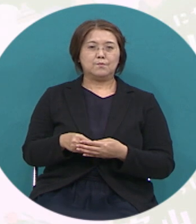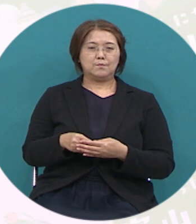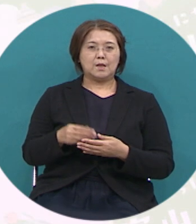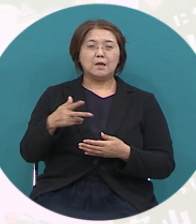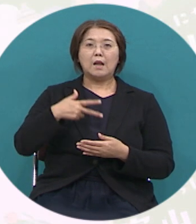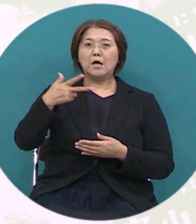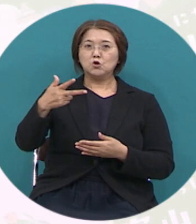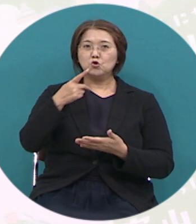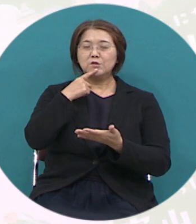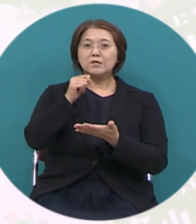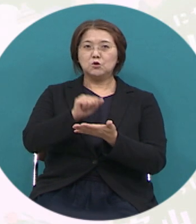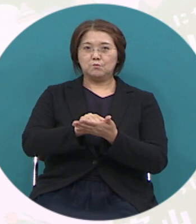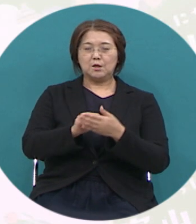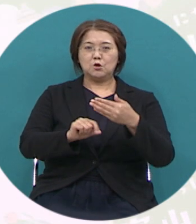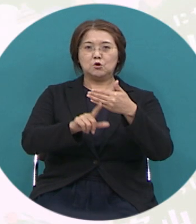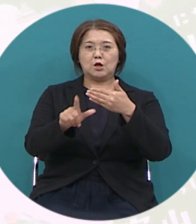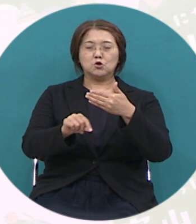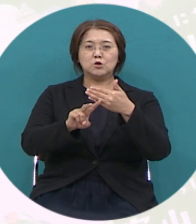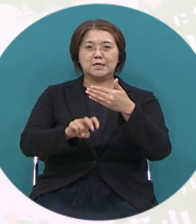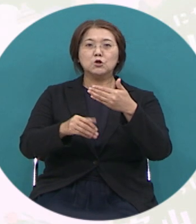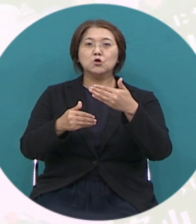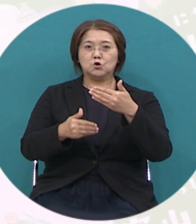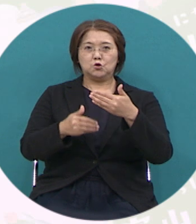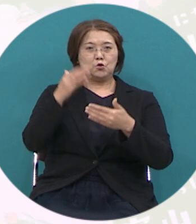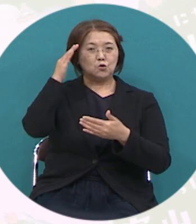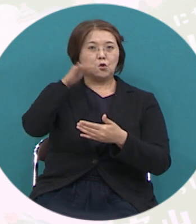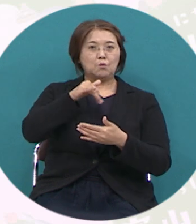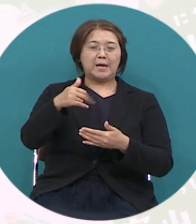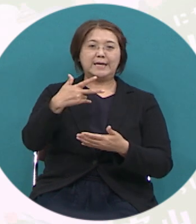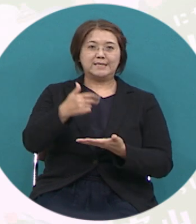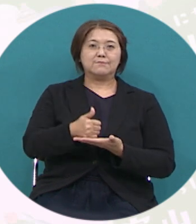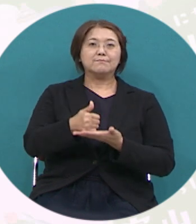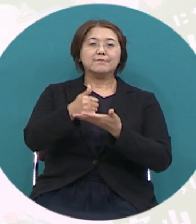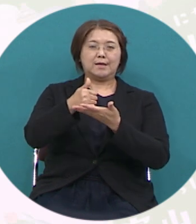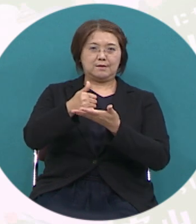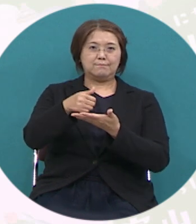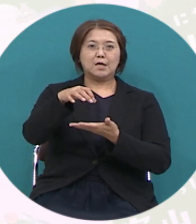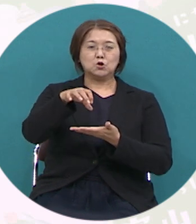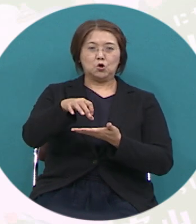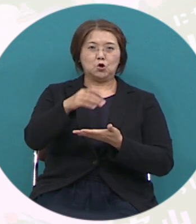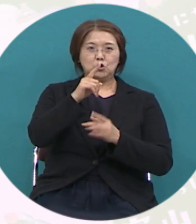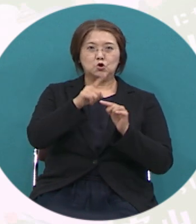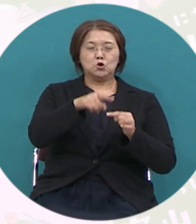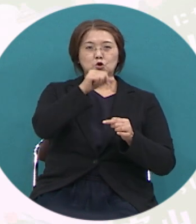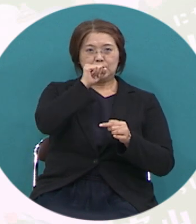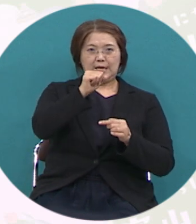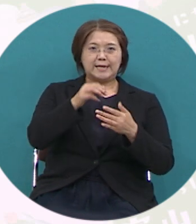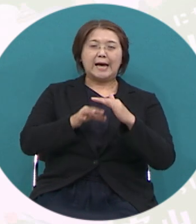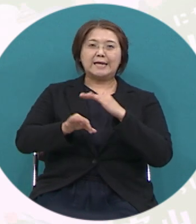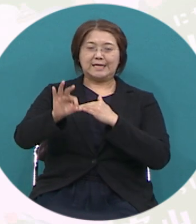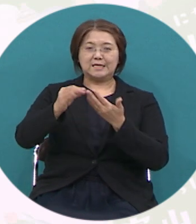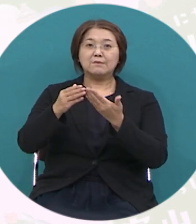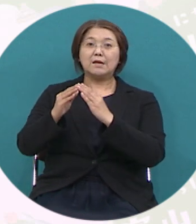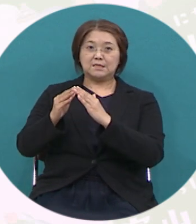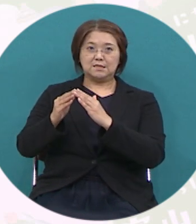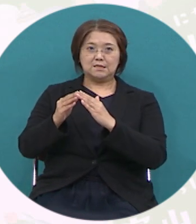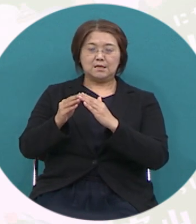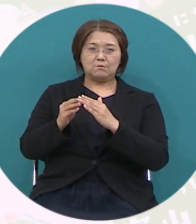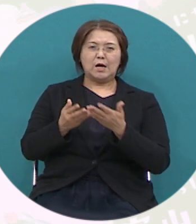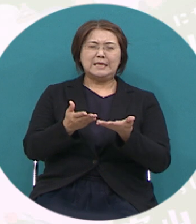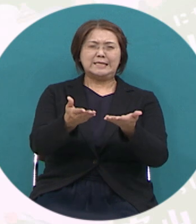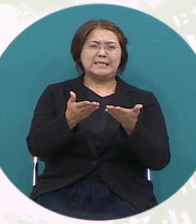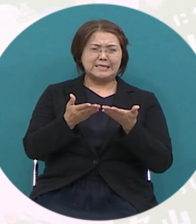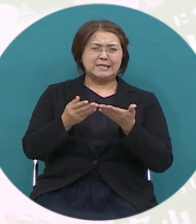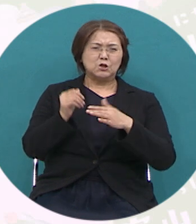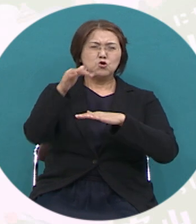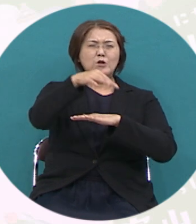来週日曜日29日に黒部市をメイン会場に、入善町、朝日町で地震と津波を想